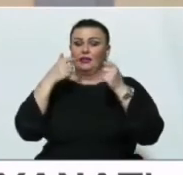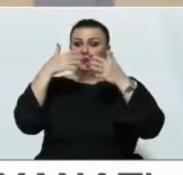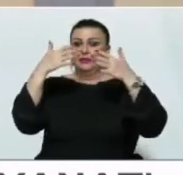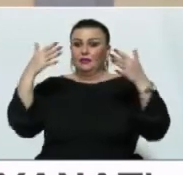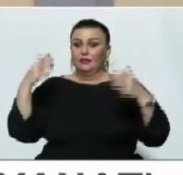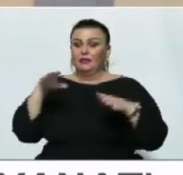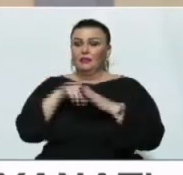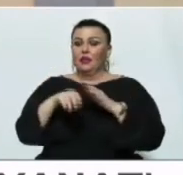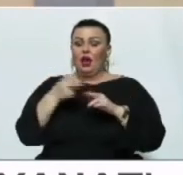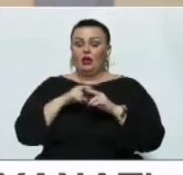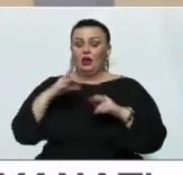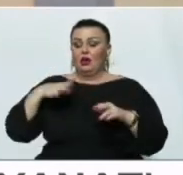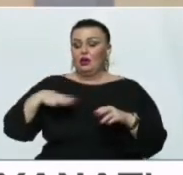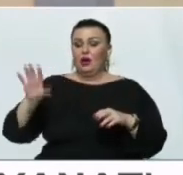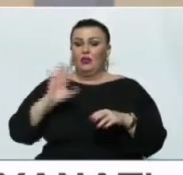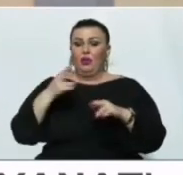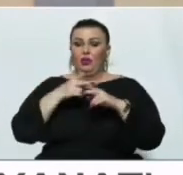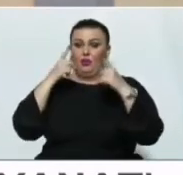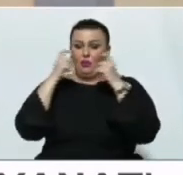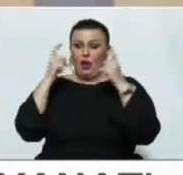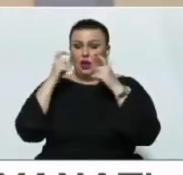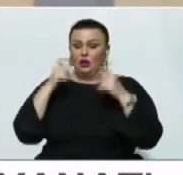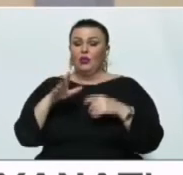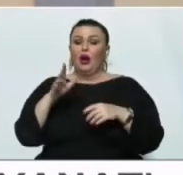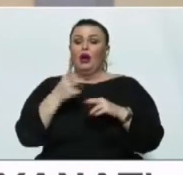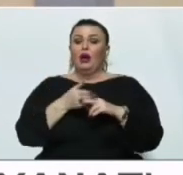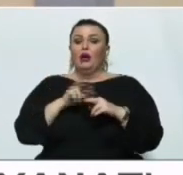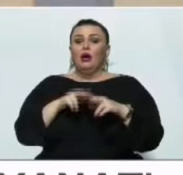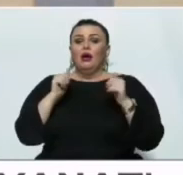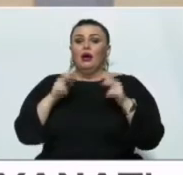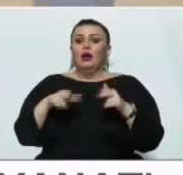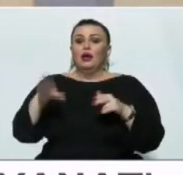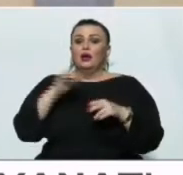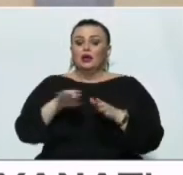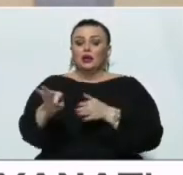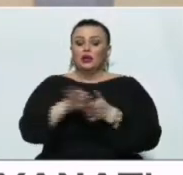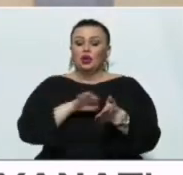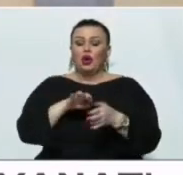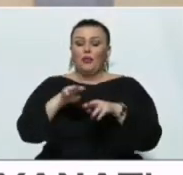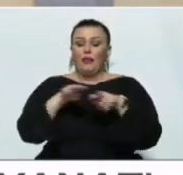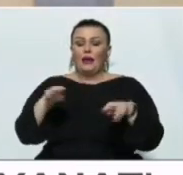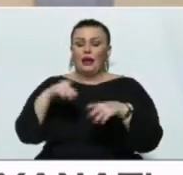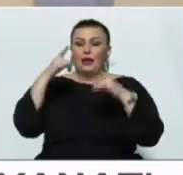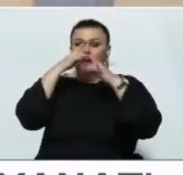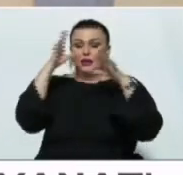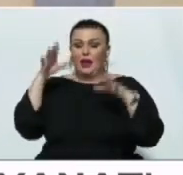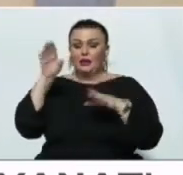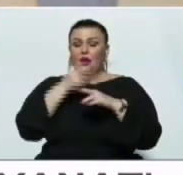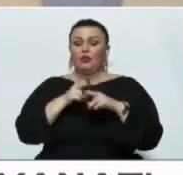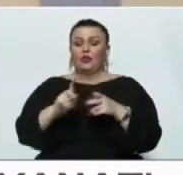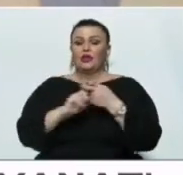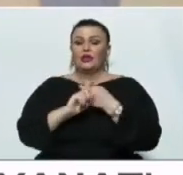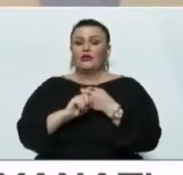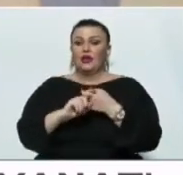keçirirlər. Təbii ki, bu dözülməz bir haldır. Bu məlumatı biz əldə etdiyimiz kimi dərhal Mədəniyyət Nazirliyi olaraq biz bununla bağlı